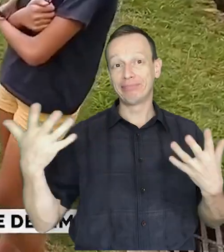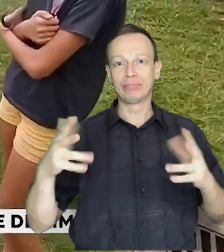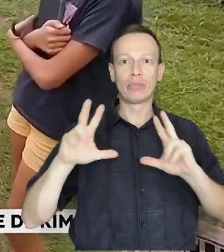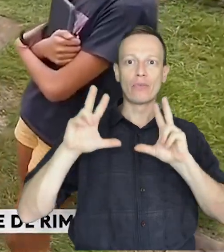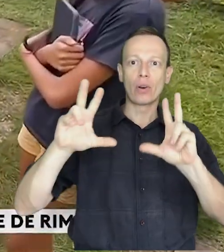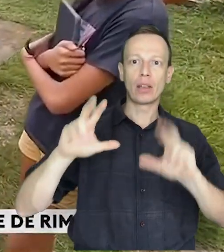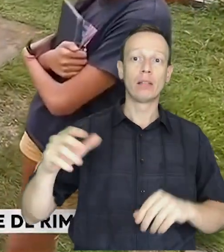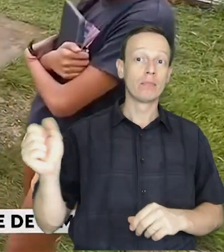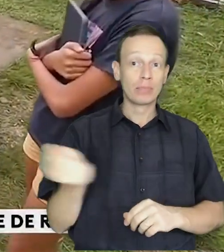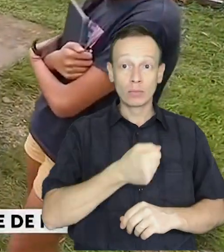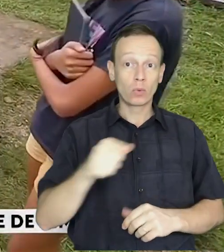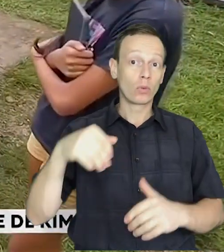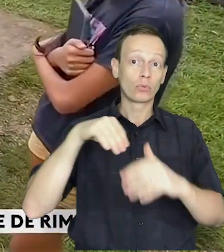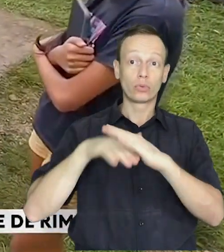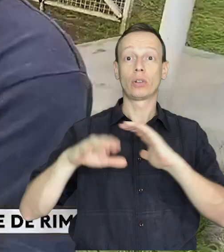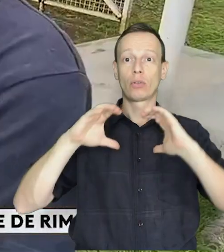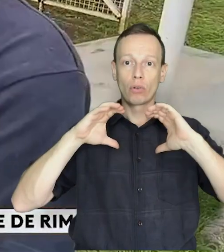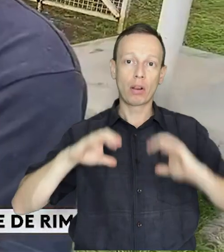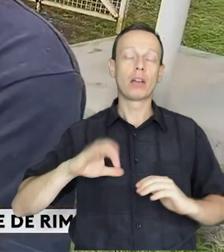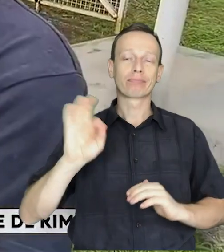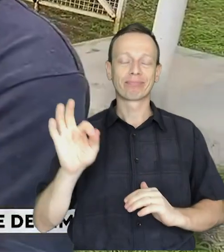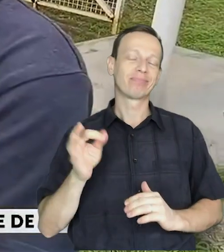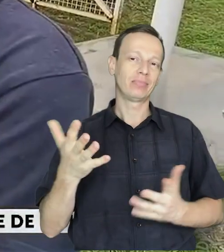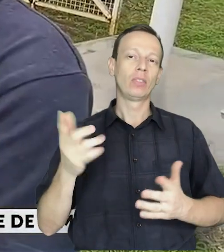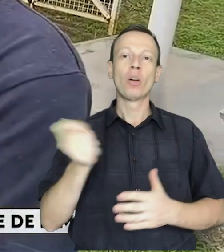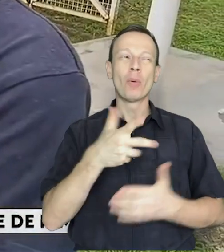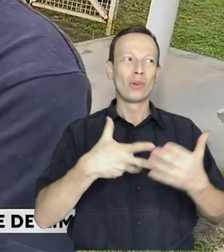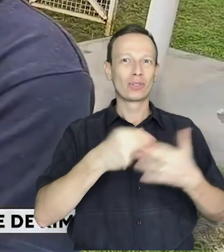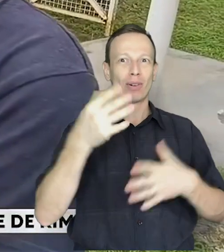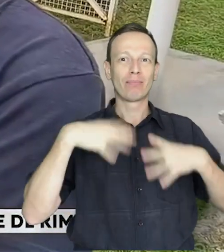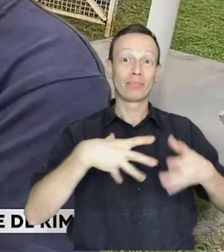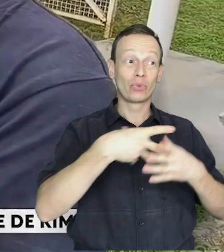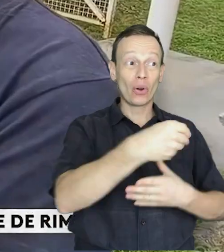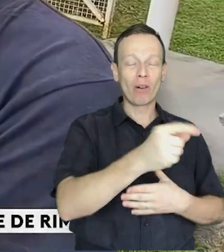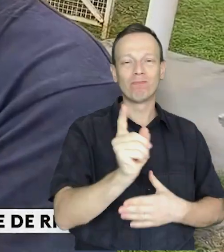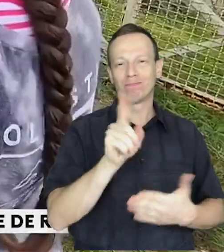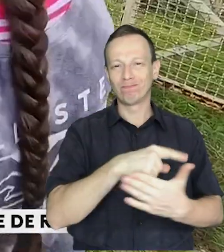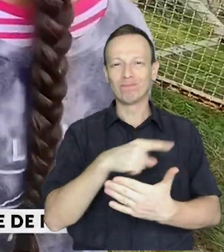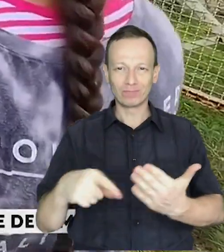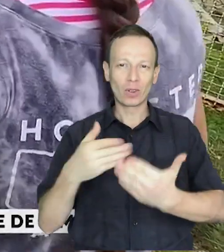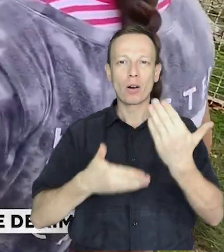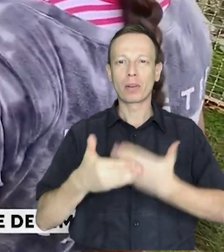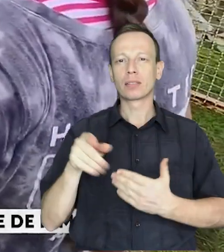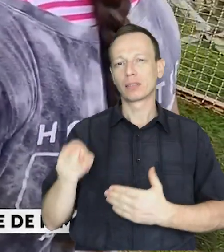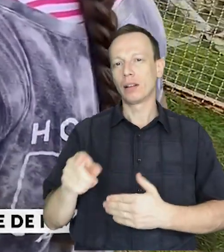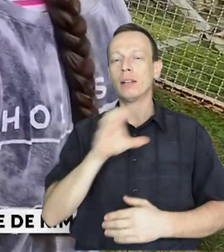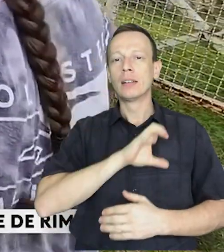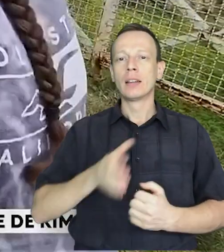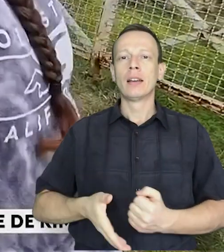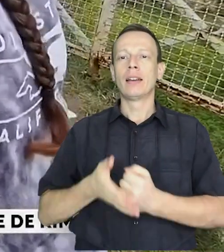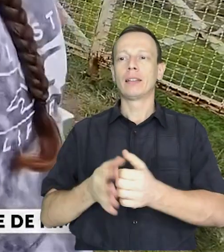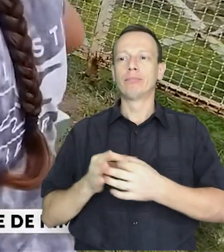week-end. Le volley-ball et le ping-pong au sein du collège ont remplacé la sortie prévue à l'extérieur, toujours dans le